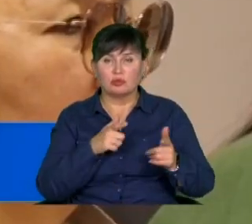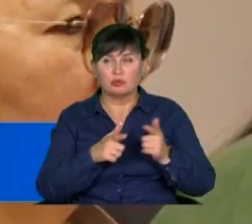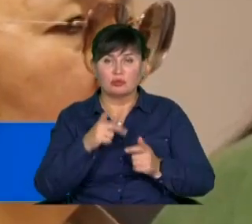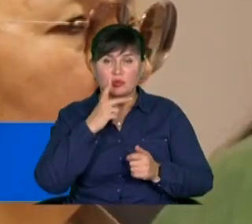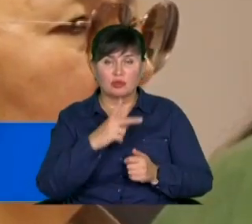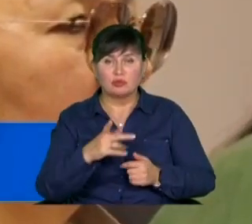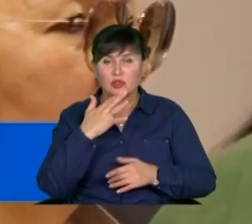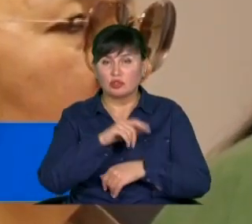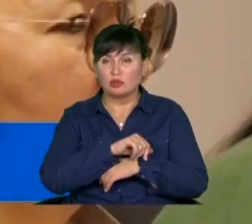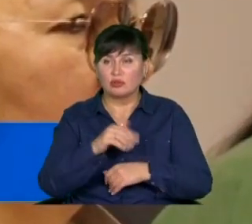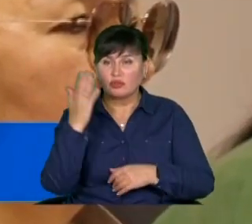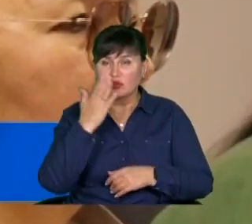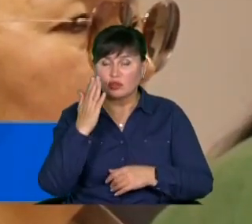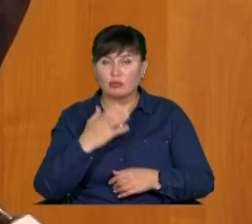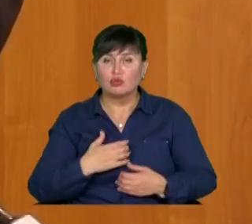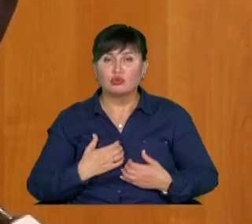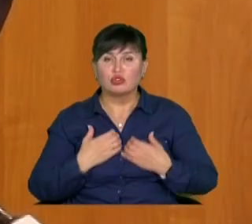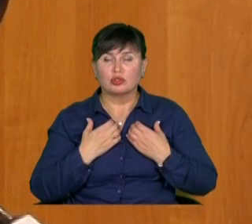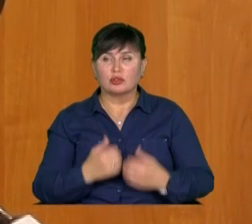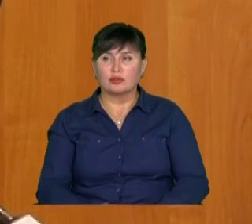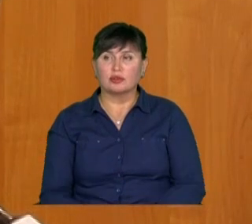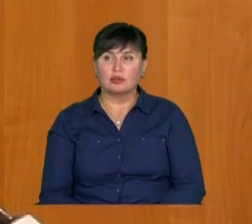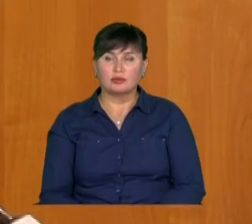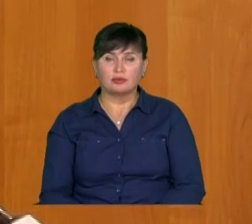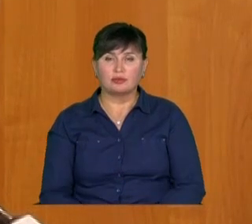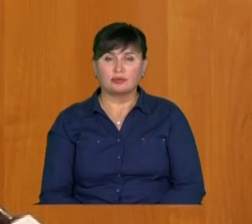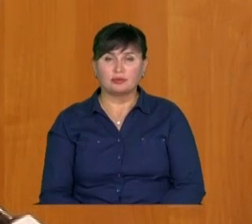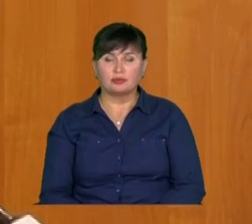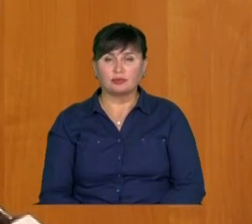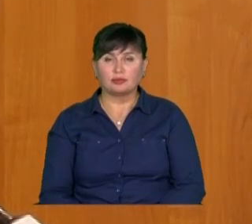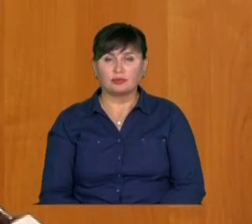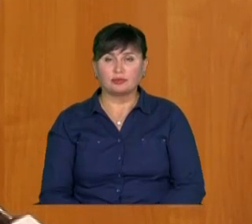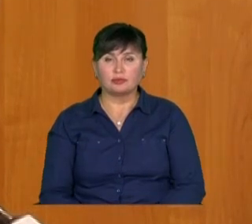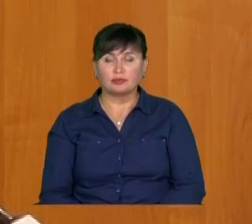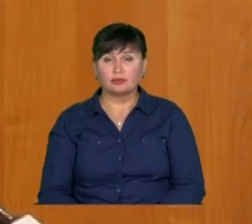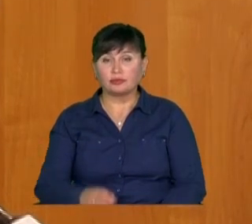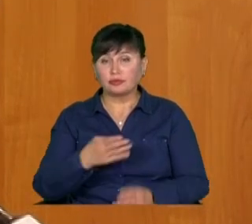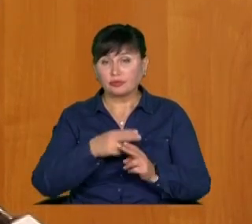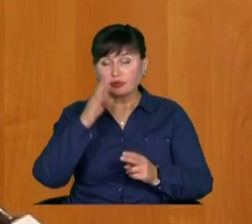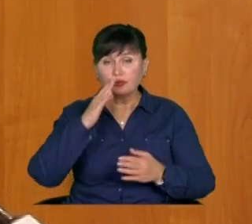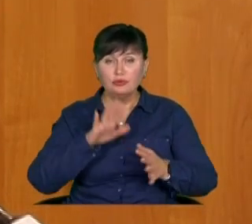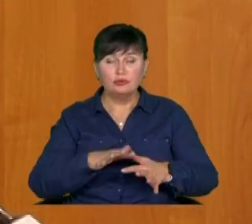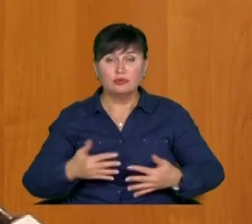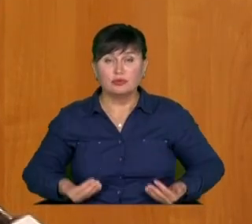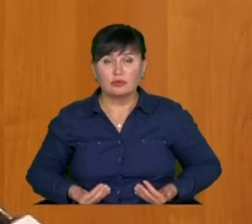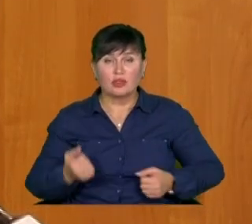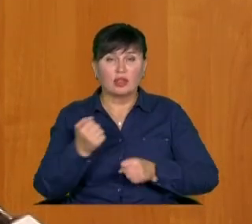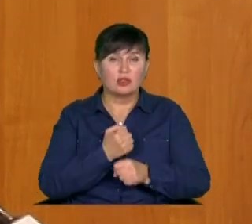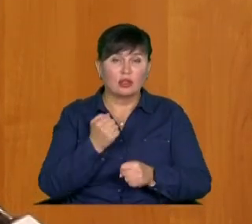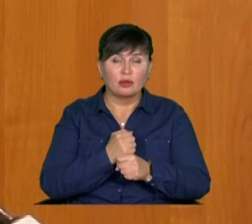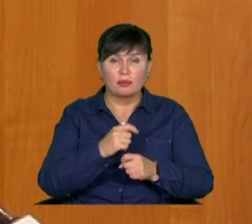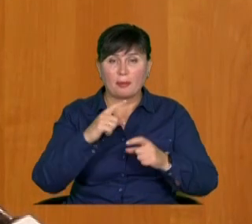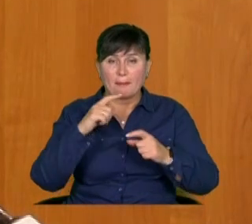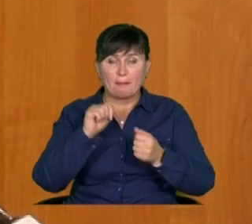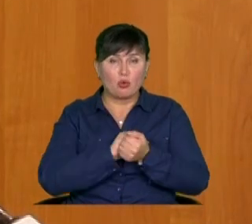посмотрев зарубежный фильм ужасов. Цель реализации преступного мысля, находясь по месту жительства, изготовил маску для лица из